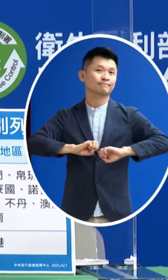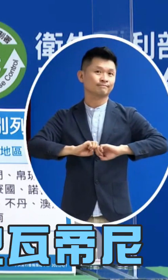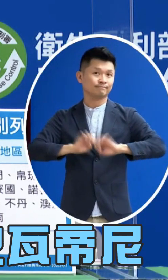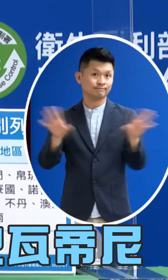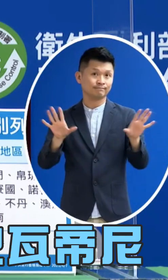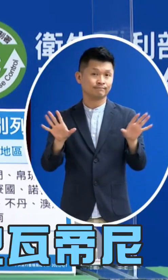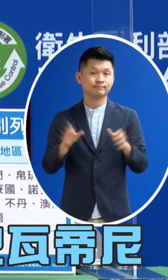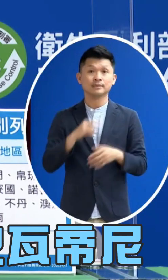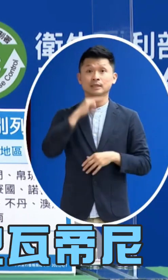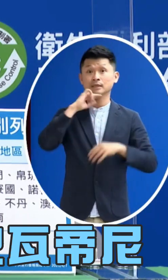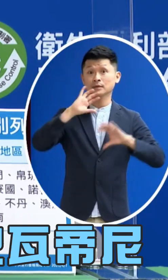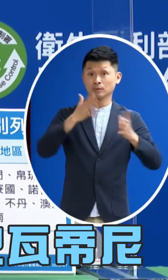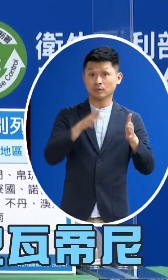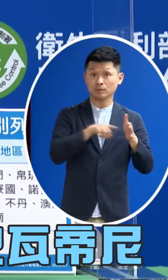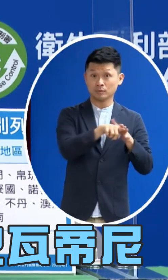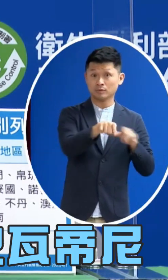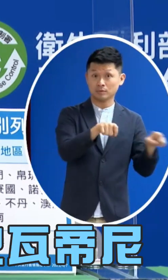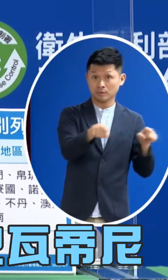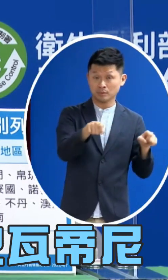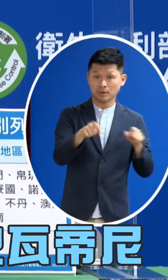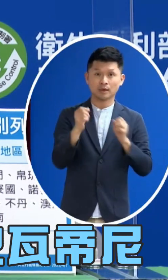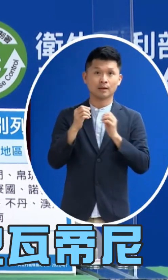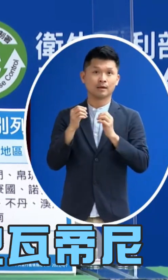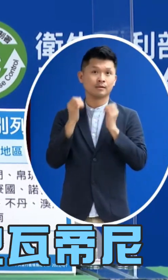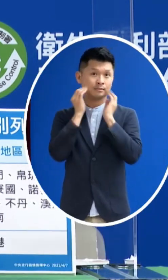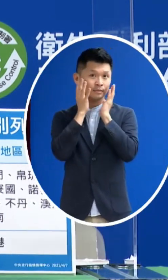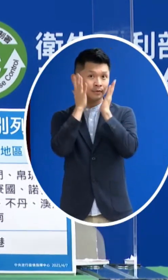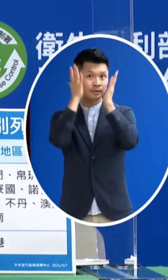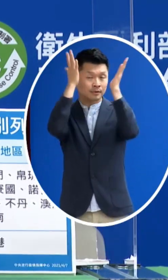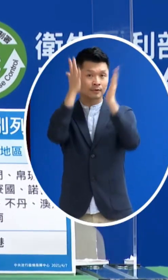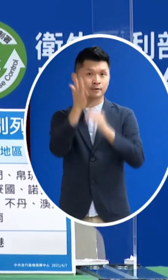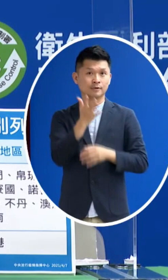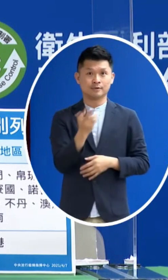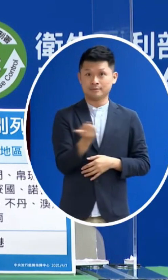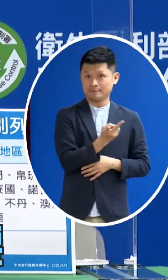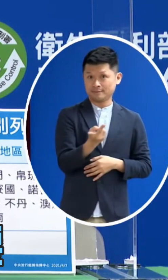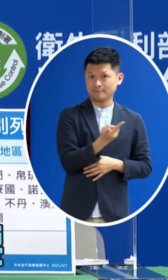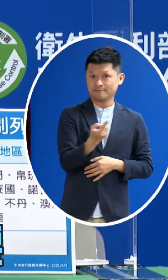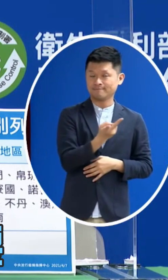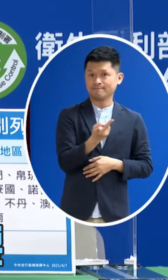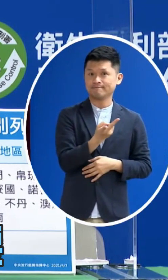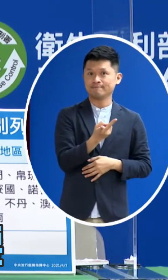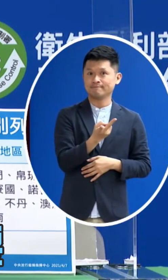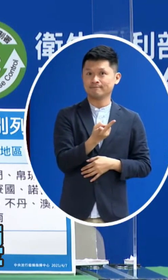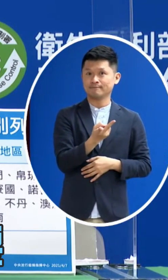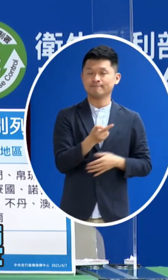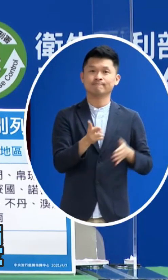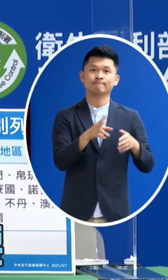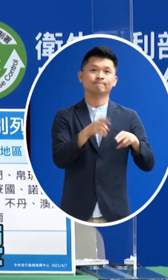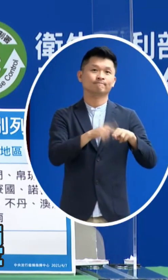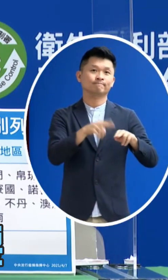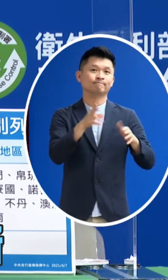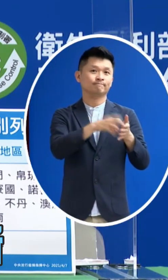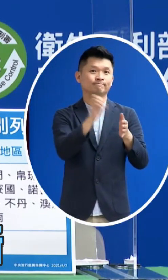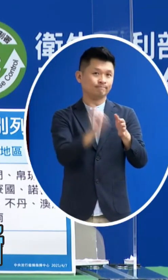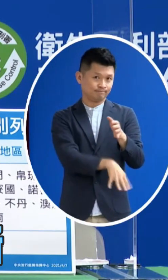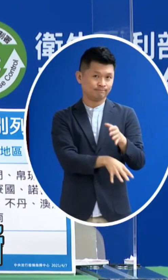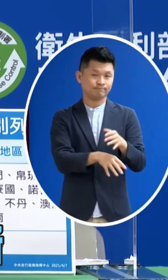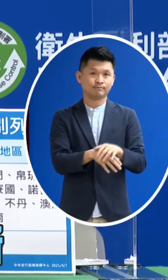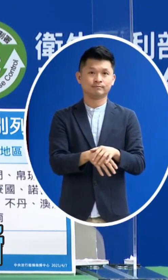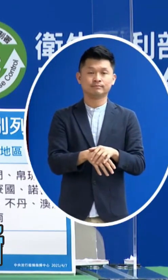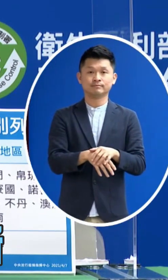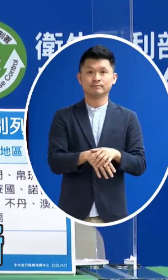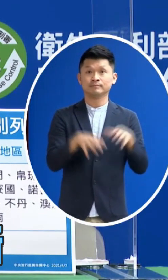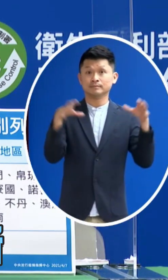说，就是说英国的专案跟南非斯瓦蒂尼，这两个专案我们就取消他要入住